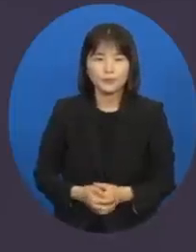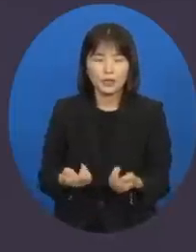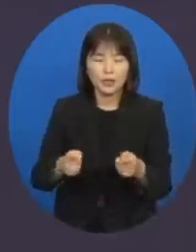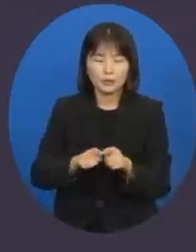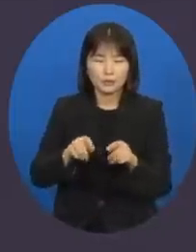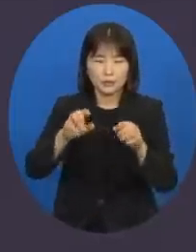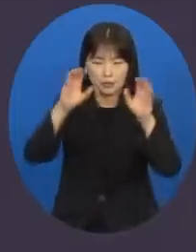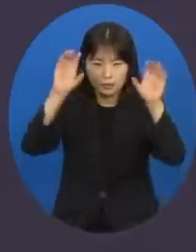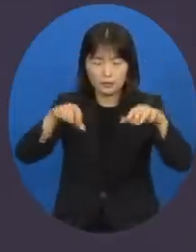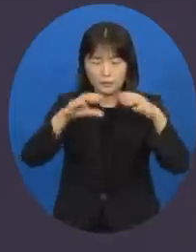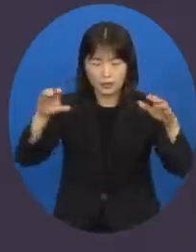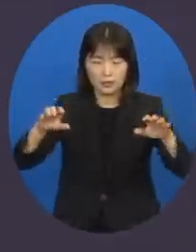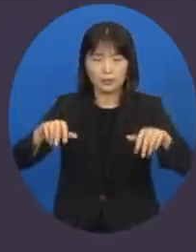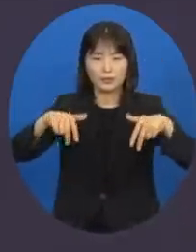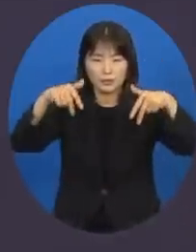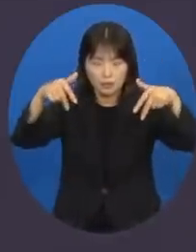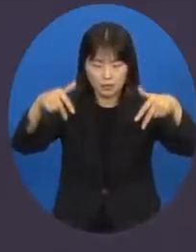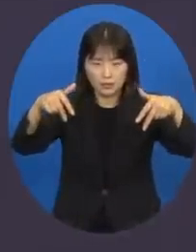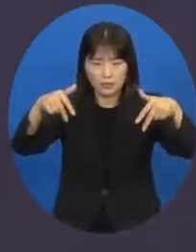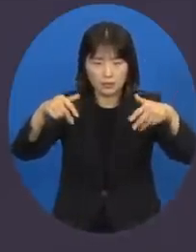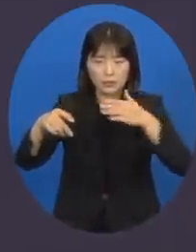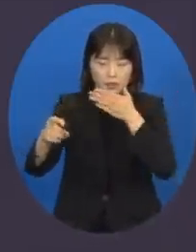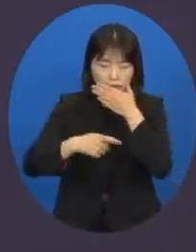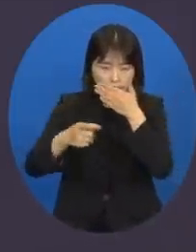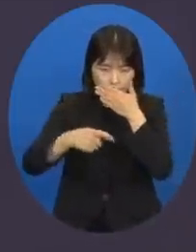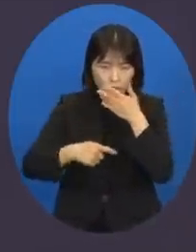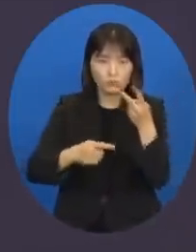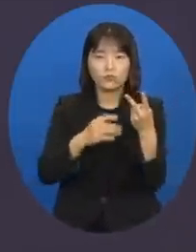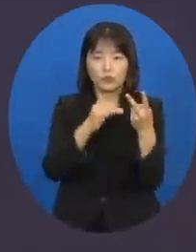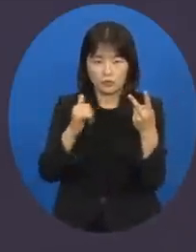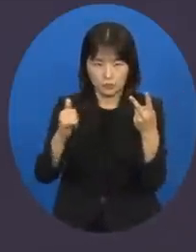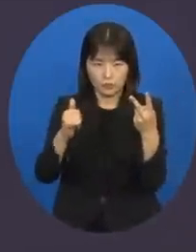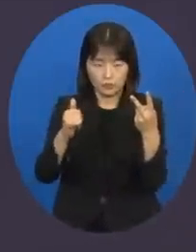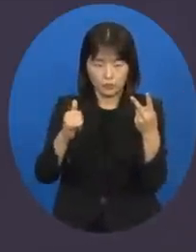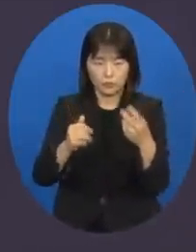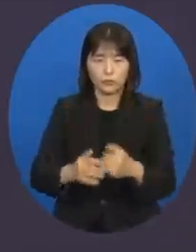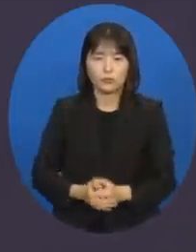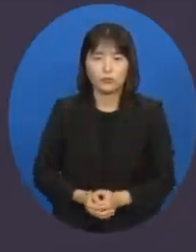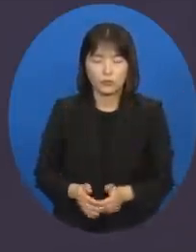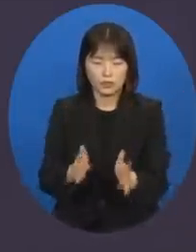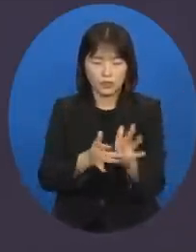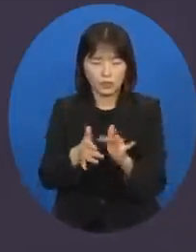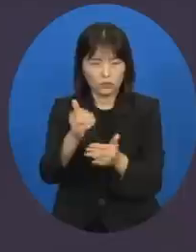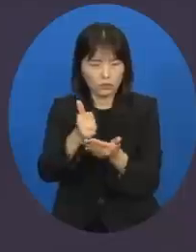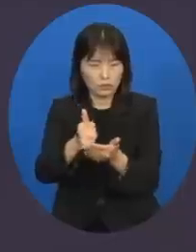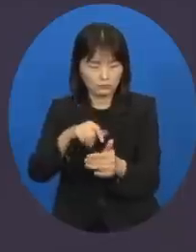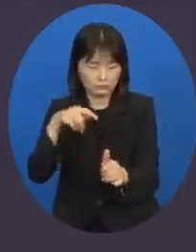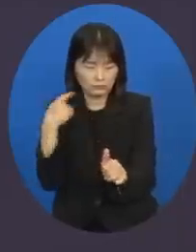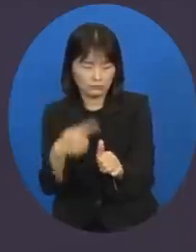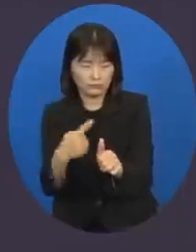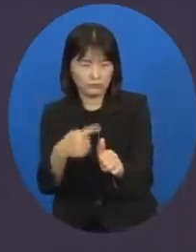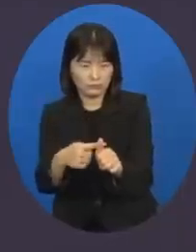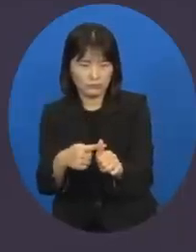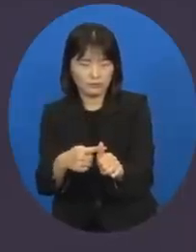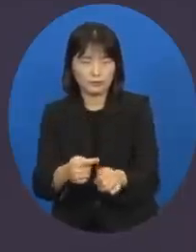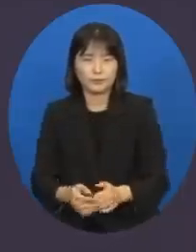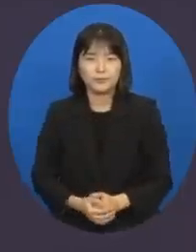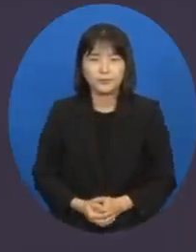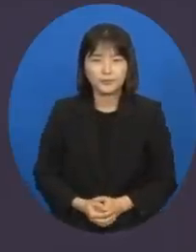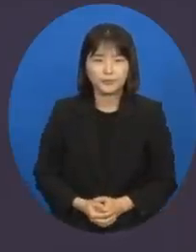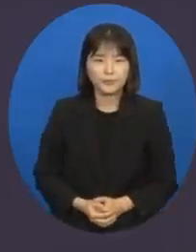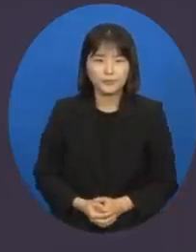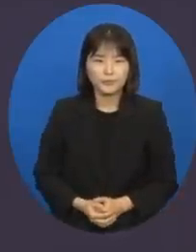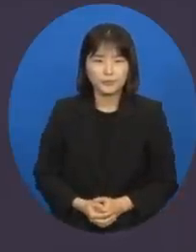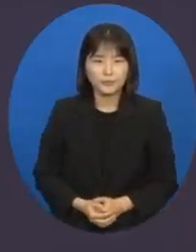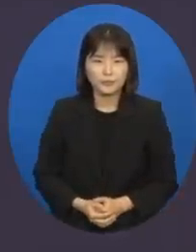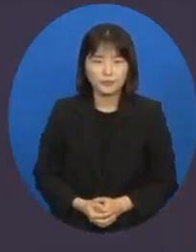함께 십자가에 달린 강도들도 그 두 명 다 예수님을 어떻게 합니까? 욕합니다. 그리고